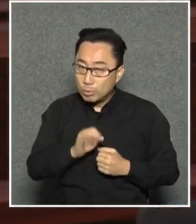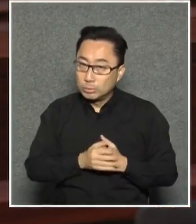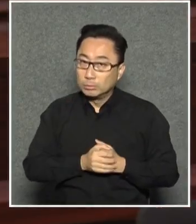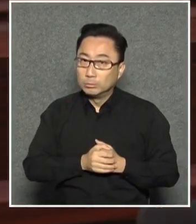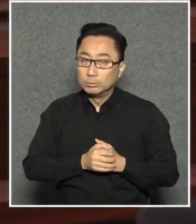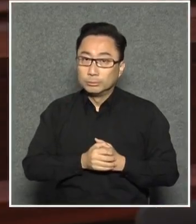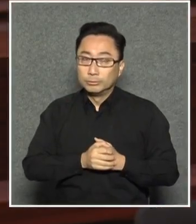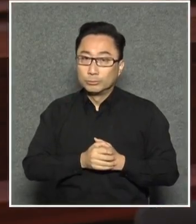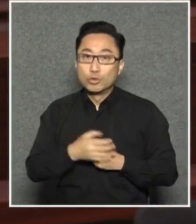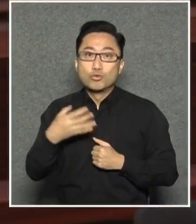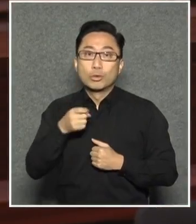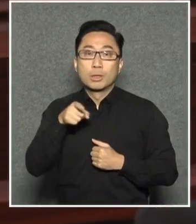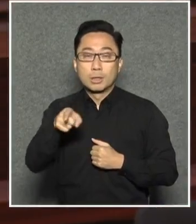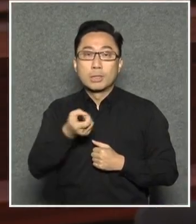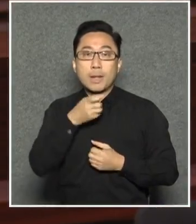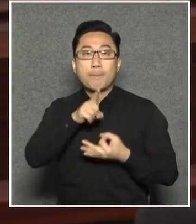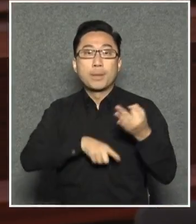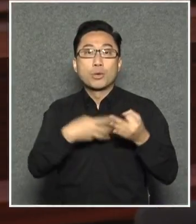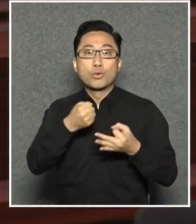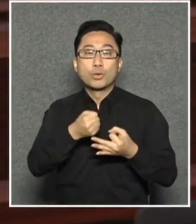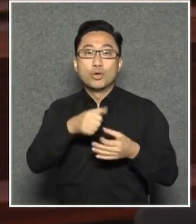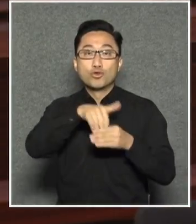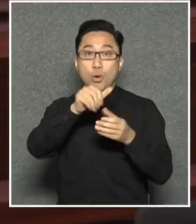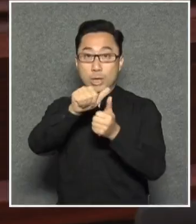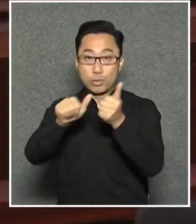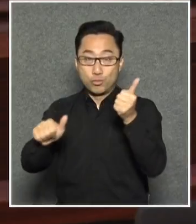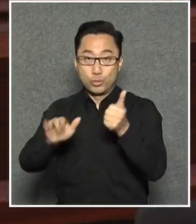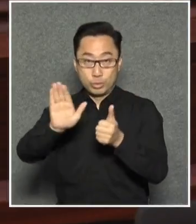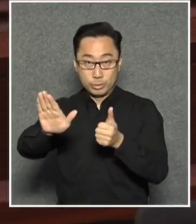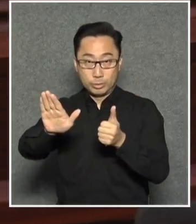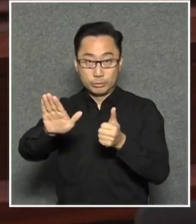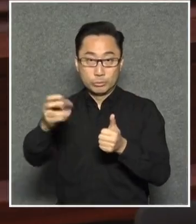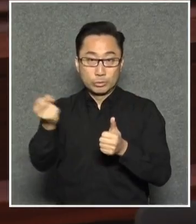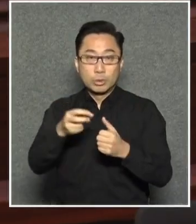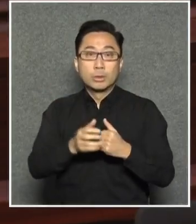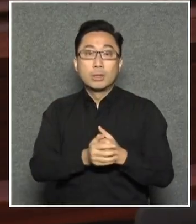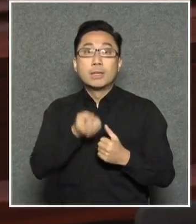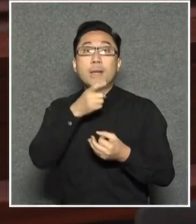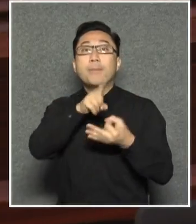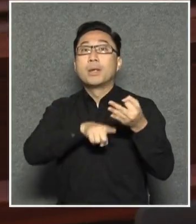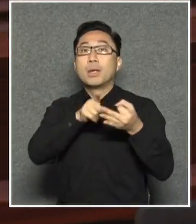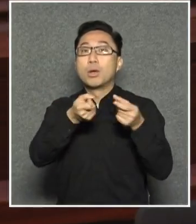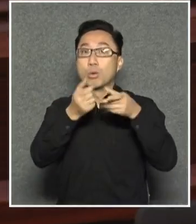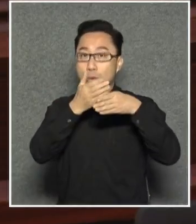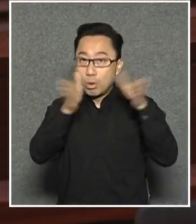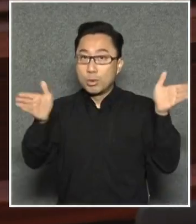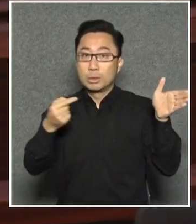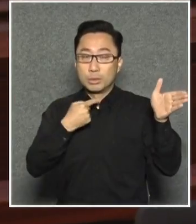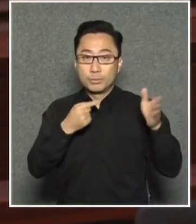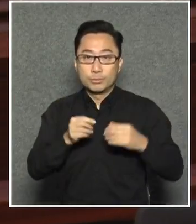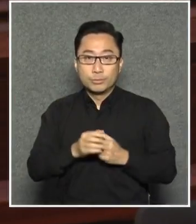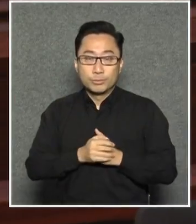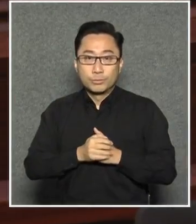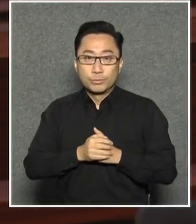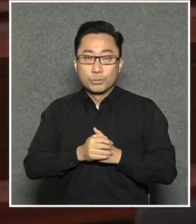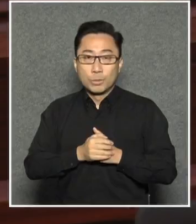主席，提名權係屬於選舉委員會裏邊嘅選委嘅。而且呢個提名咧係要公開嘅，咁所以我相信選